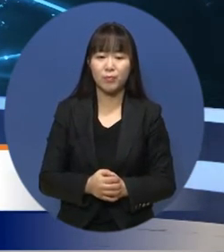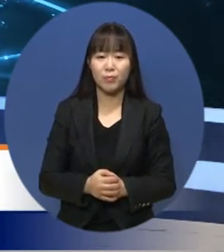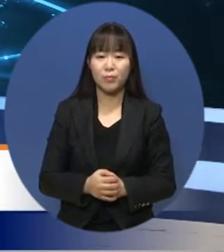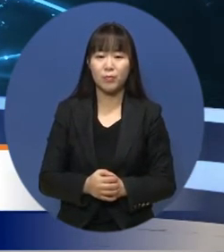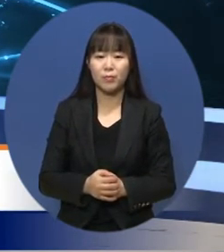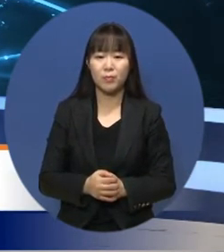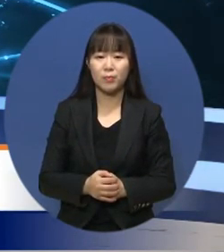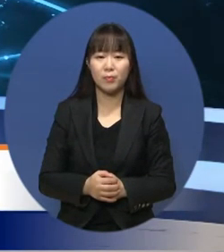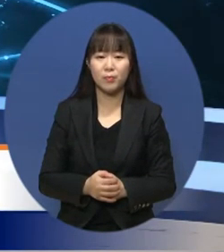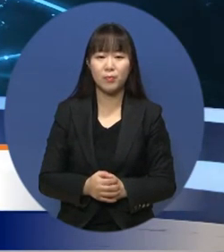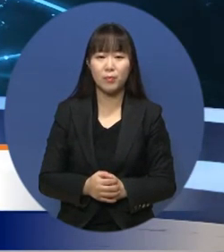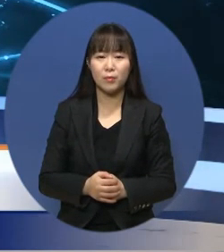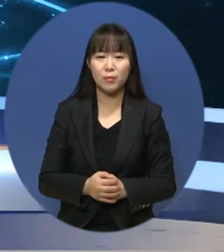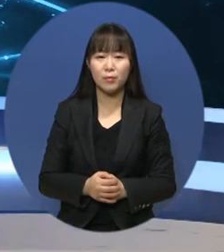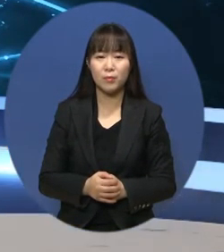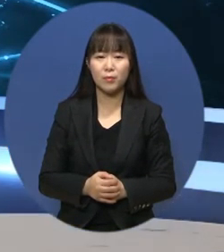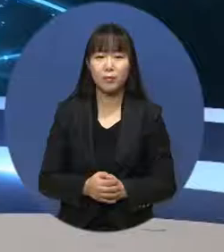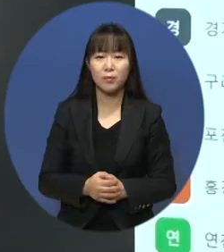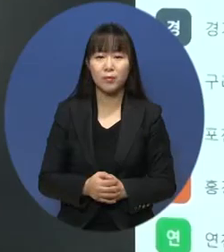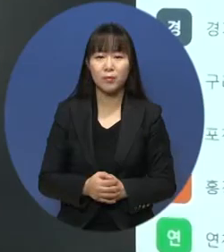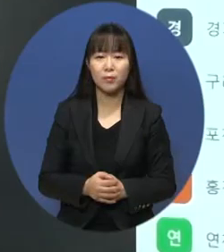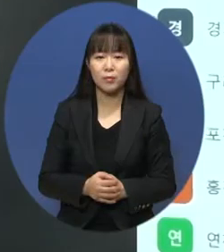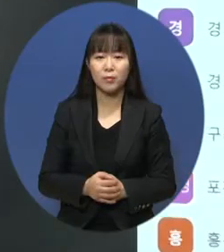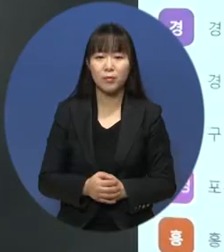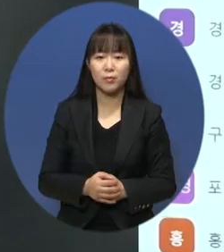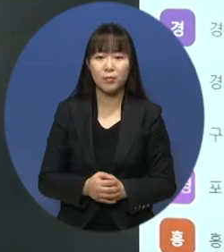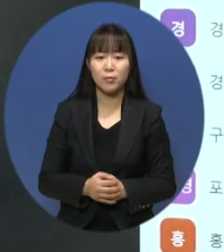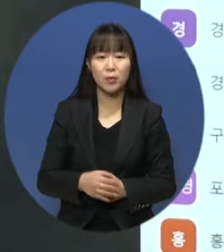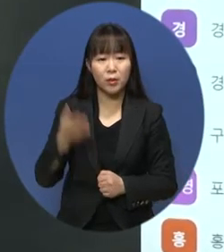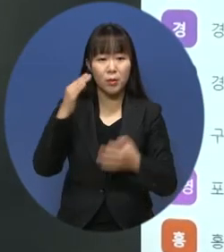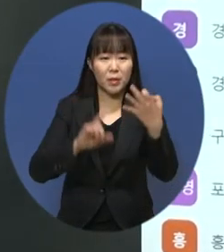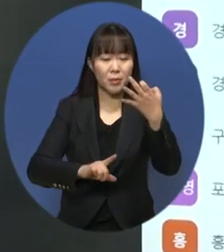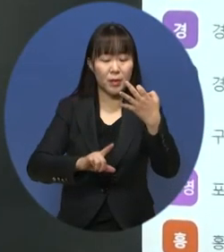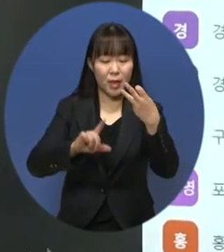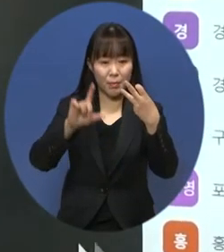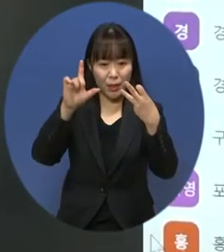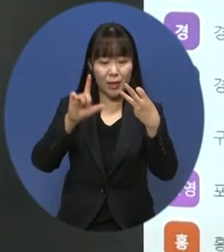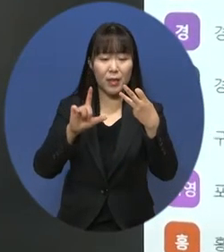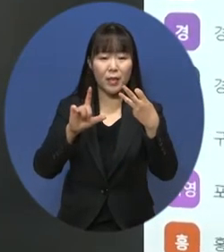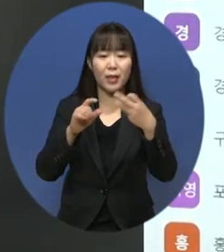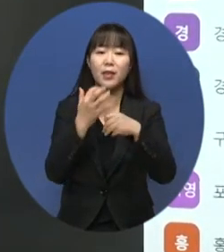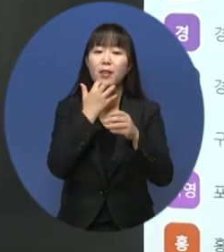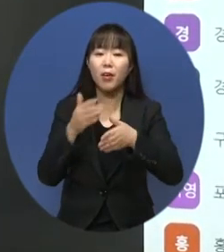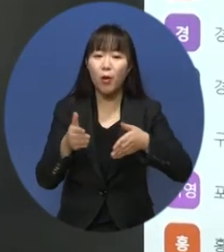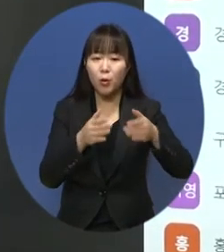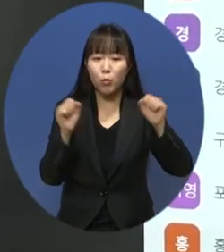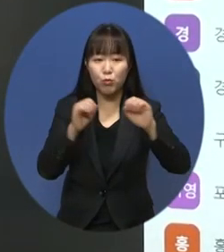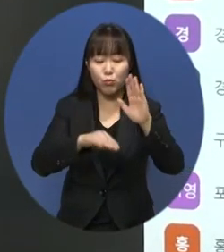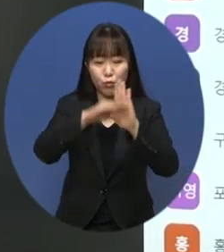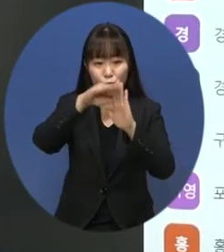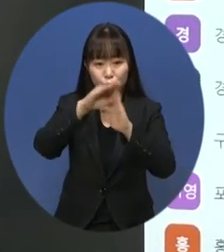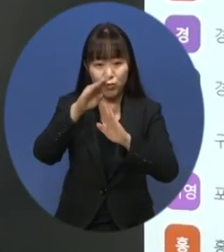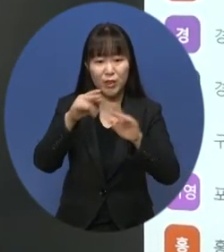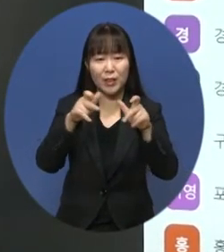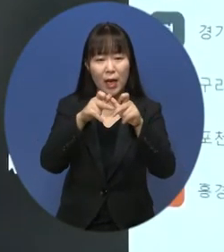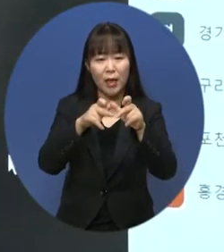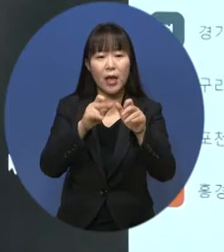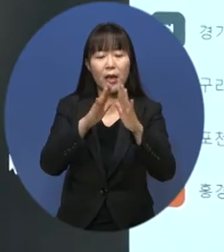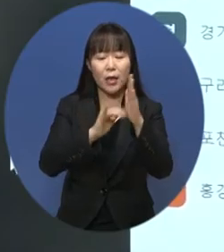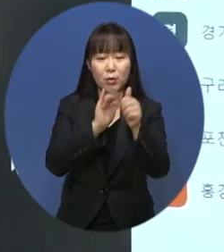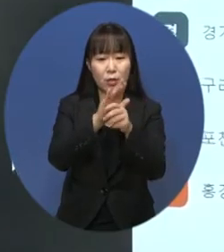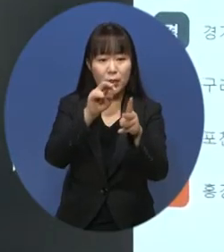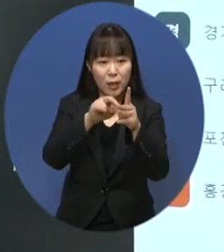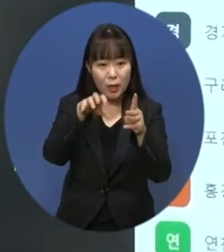내용 정우선 기자가 전합니다. 지난 13일 경기 북부 장애인 가족 지원센터에서는 경기